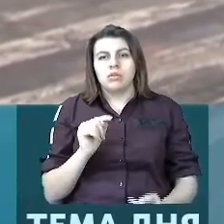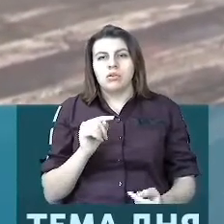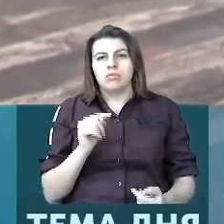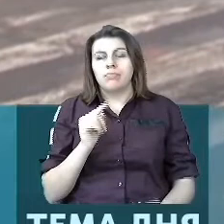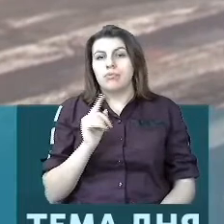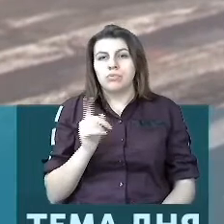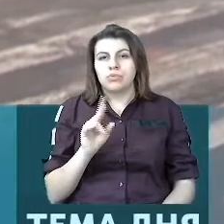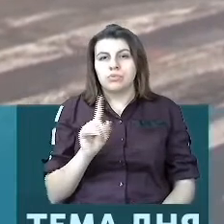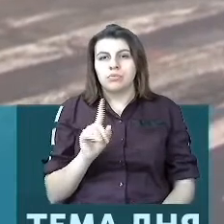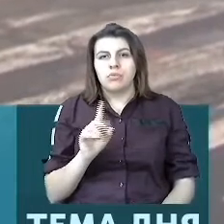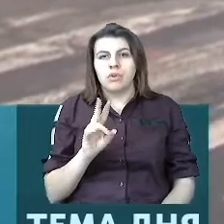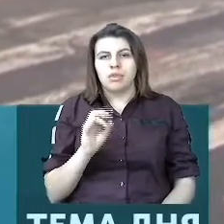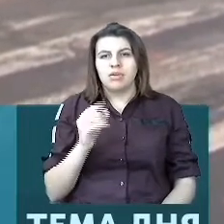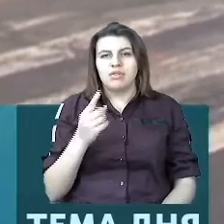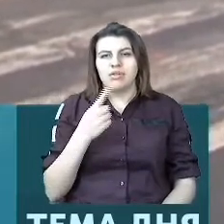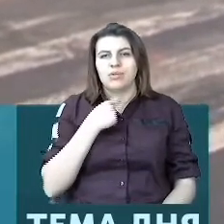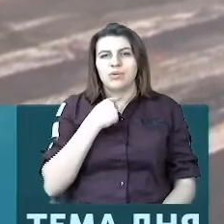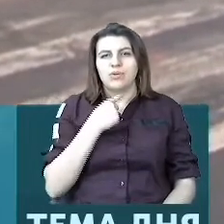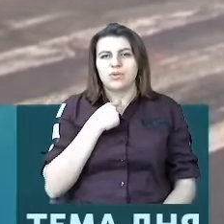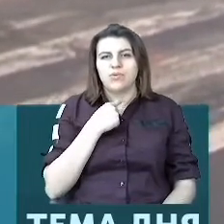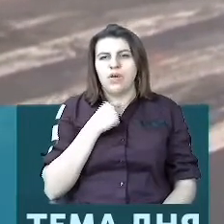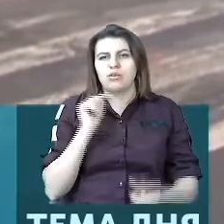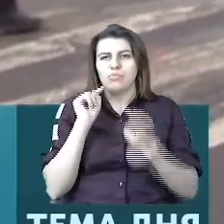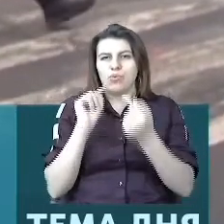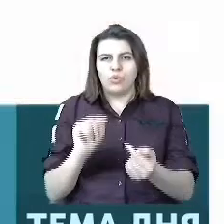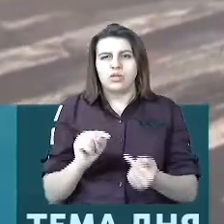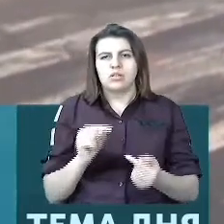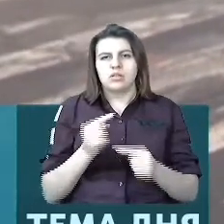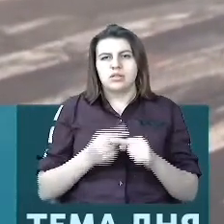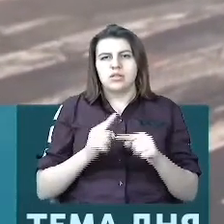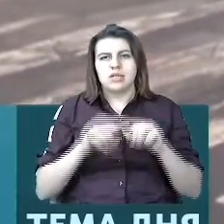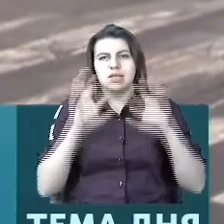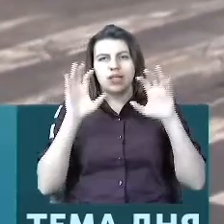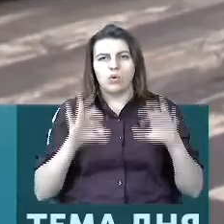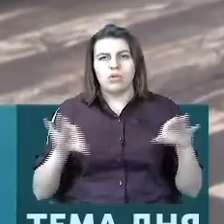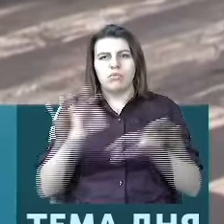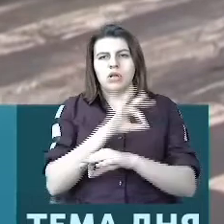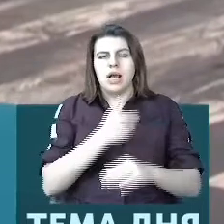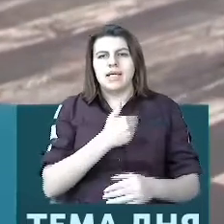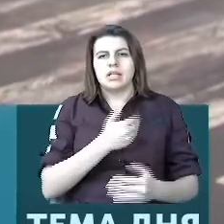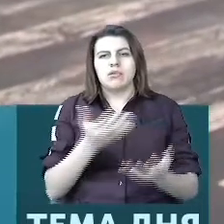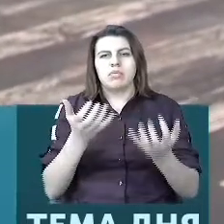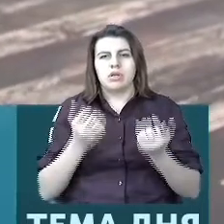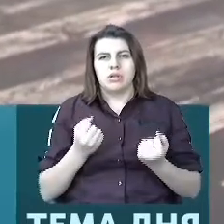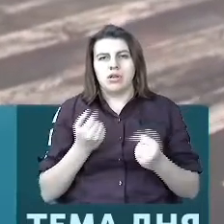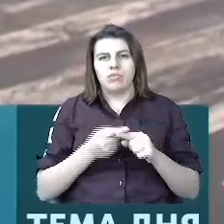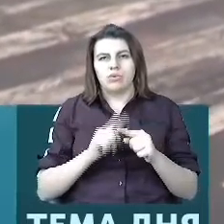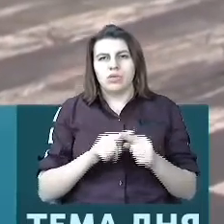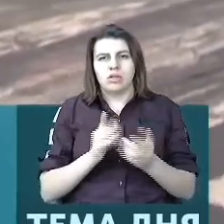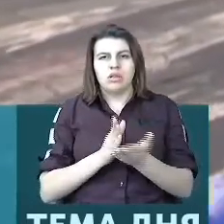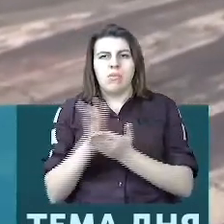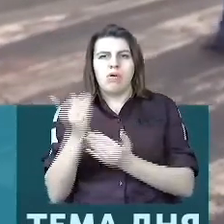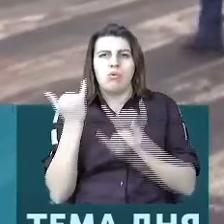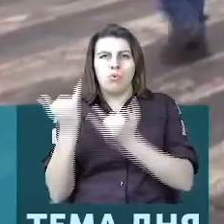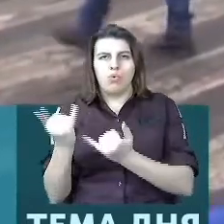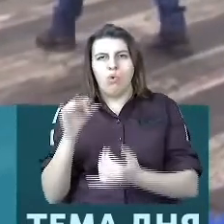за законопроект прийняти, який хочуть прийняти. Которые направлены на захист олигархов, а не на простых людей. Мы